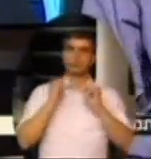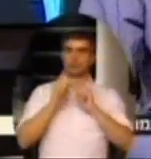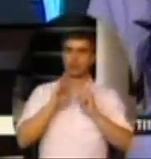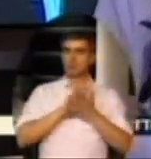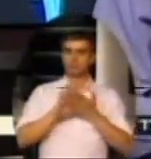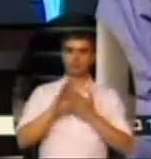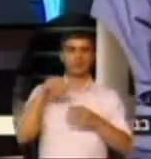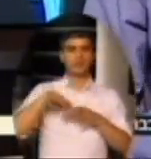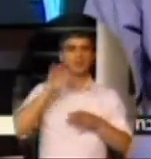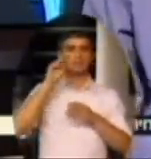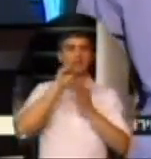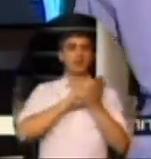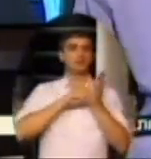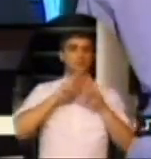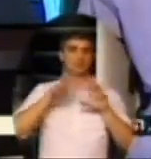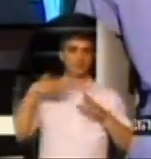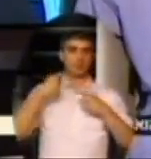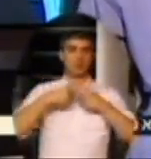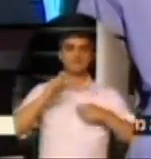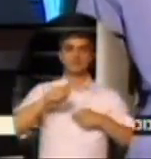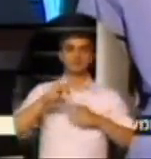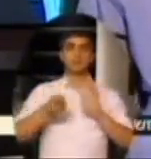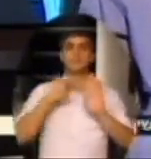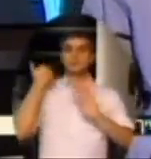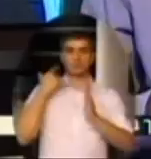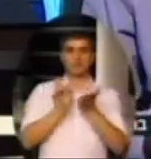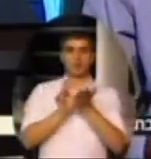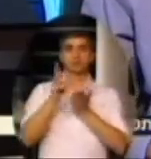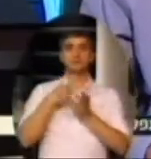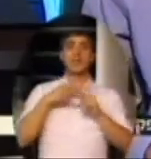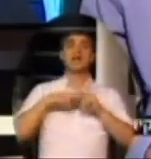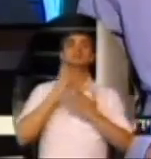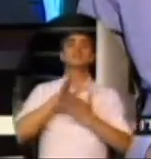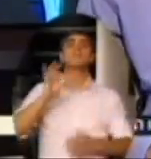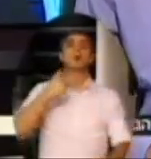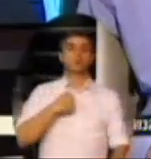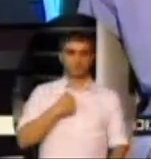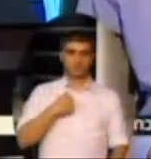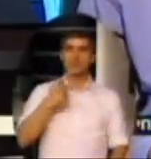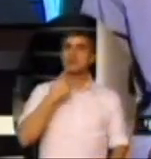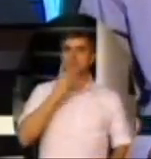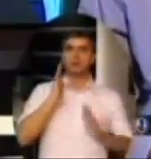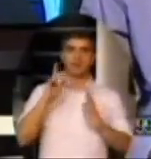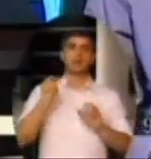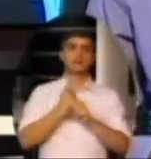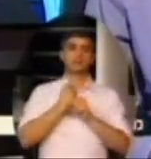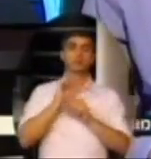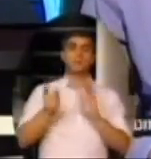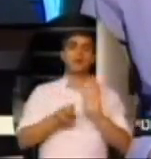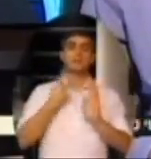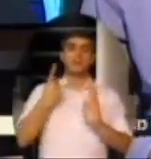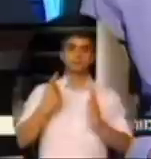לא פשוט להבחר לרשימה ארצית כשאין לך חבר כנסת בפעם הקודמת והוצאתי ממנה אחרי שנבחרתי אתה בעצם אומר שכך יעשה גם